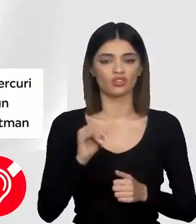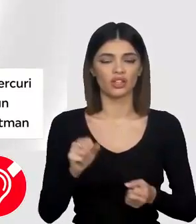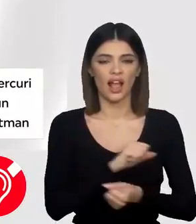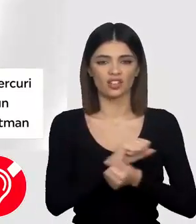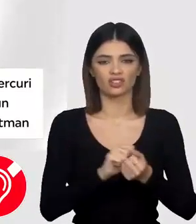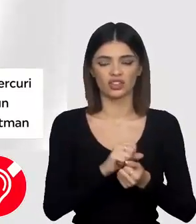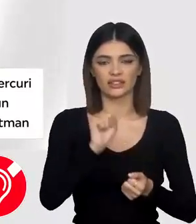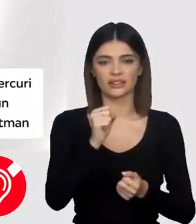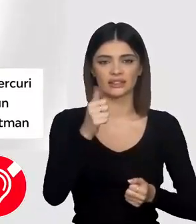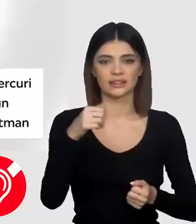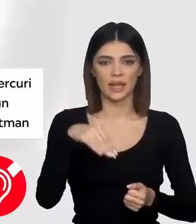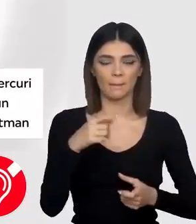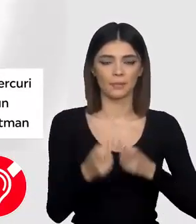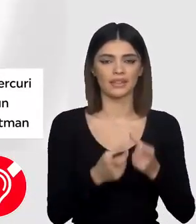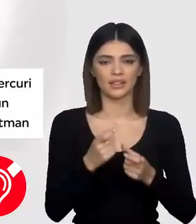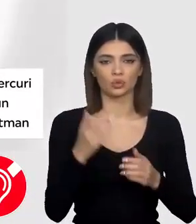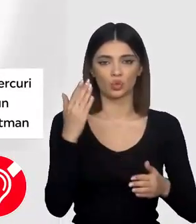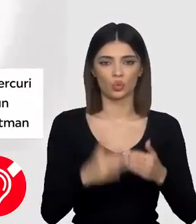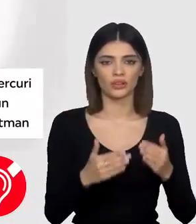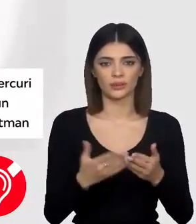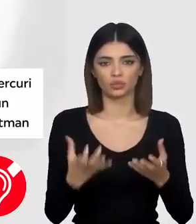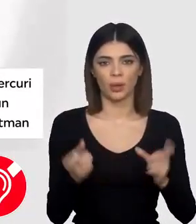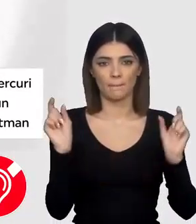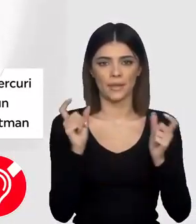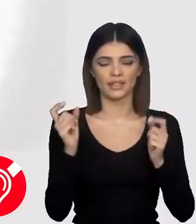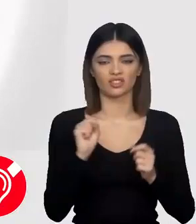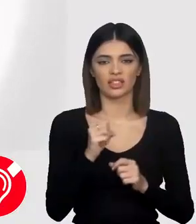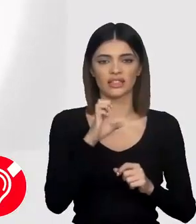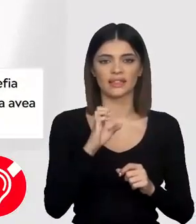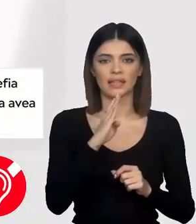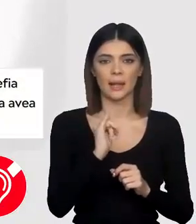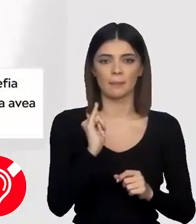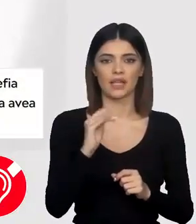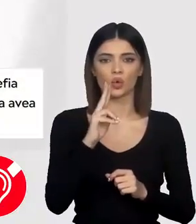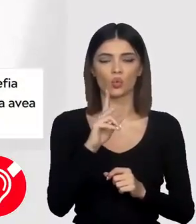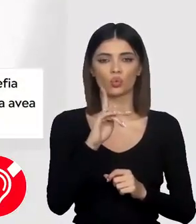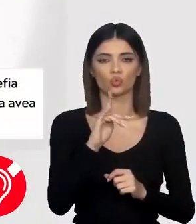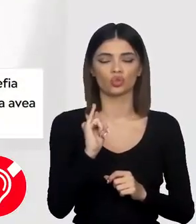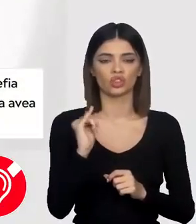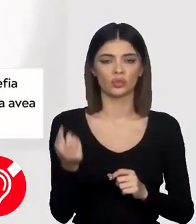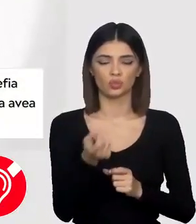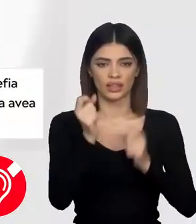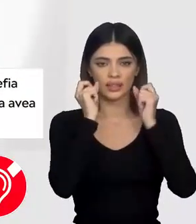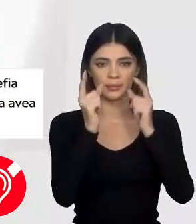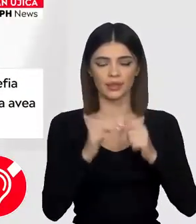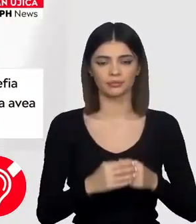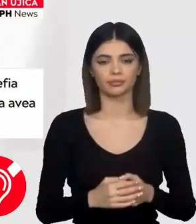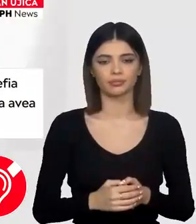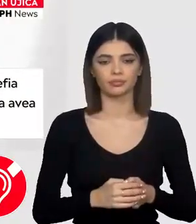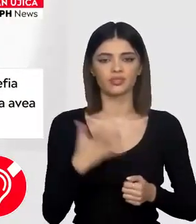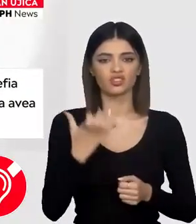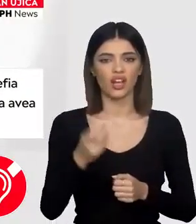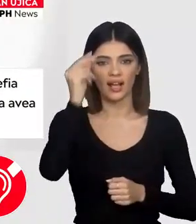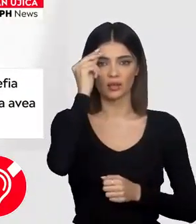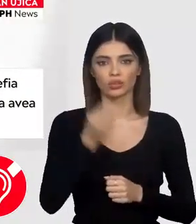5 zile. Discut despre ultimul eveniment cu Sebastian Ujică, editor Aleph News. Bună dimineața, Uji! Ce s-a anunțat în